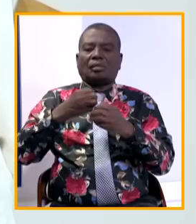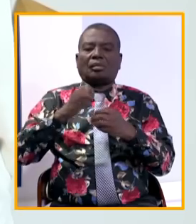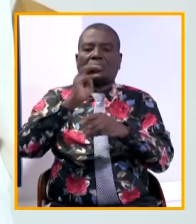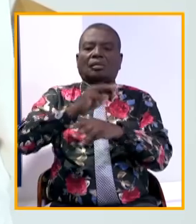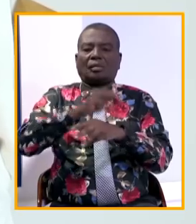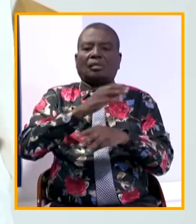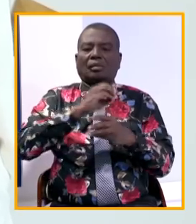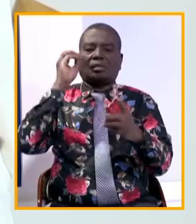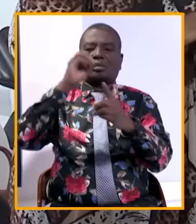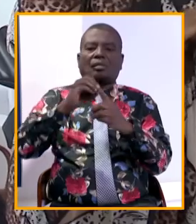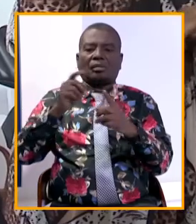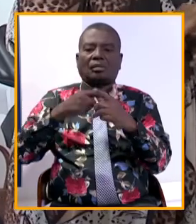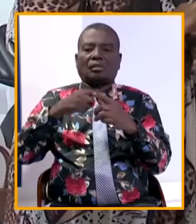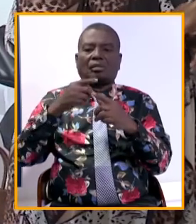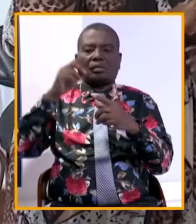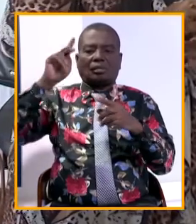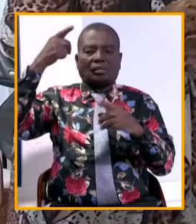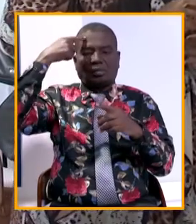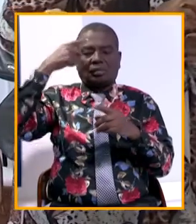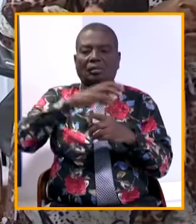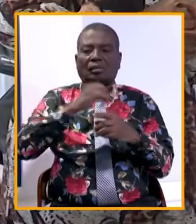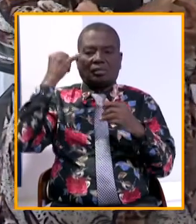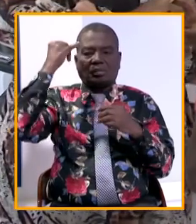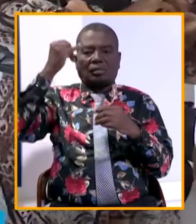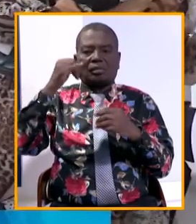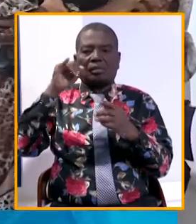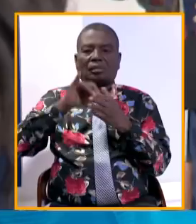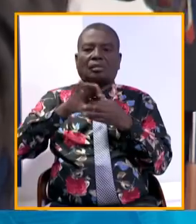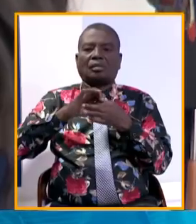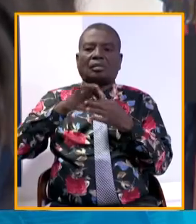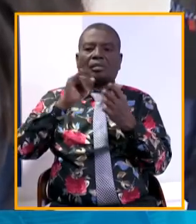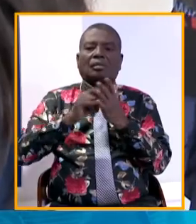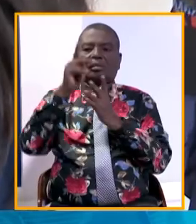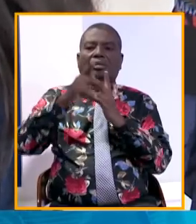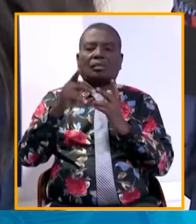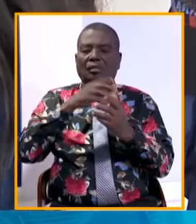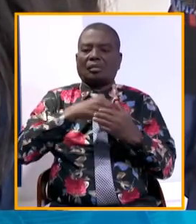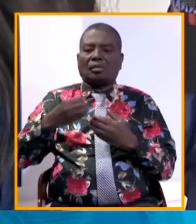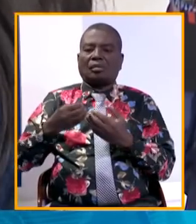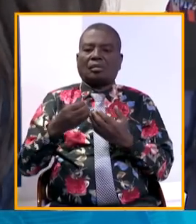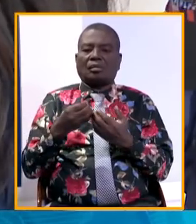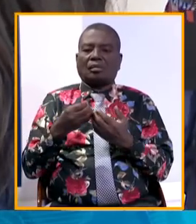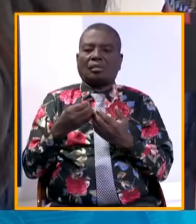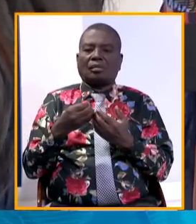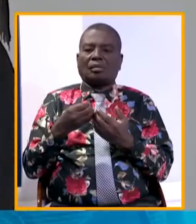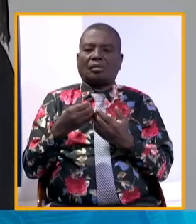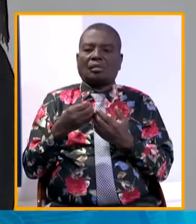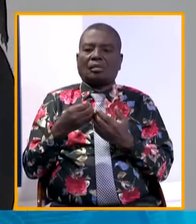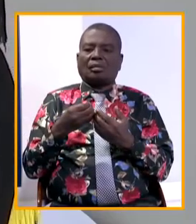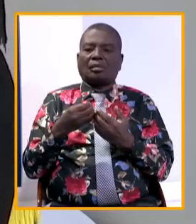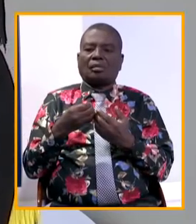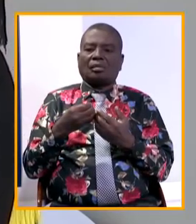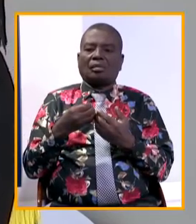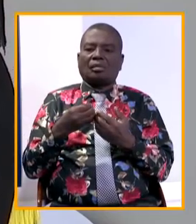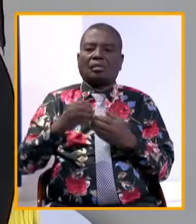objectif prioritaire du gouvernement. Les initiateurs de ce projet d'appui au secteur de la mode envisagent par ce partenariat financer 10 designers